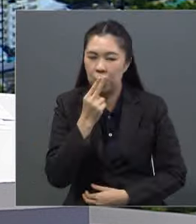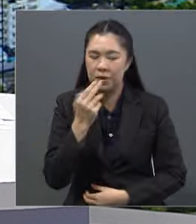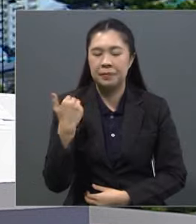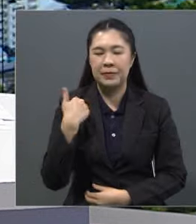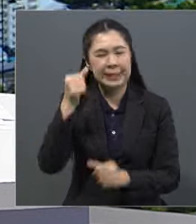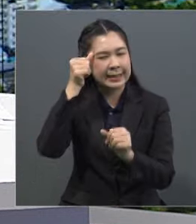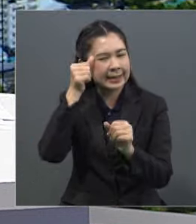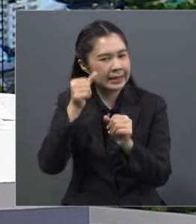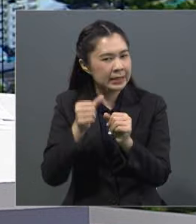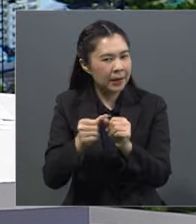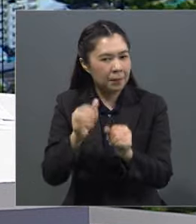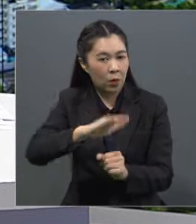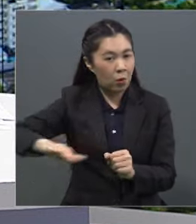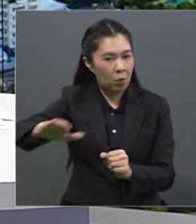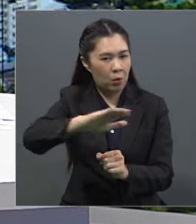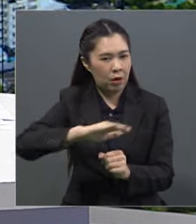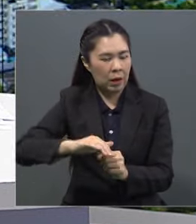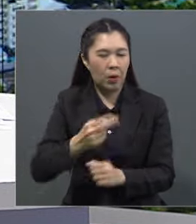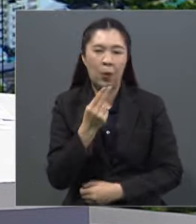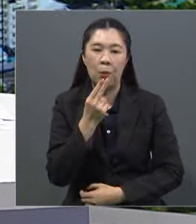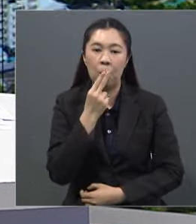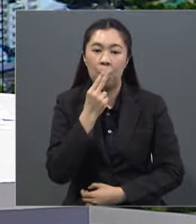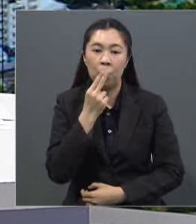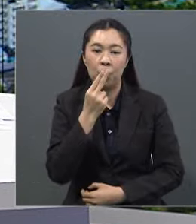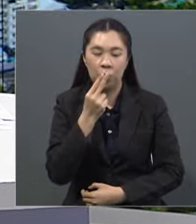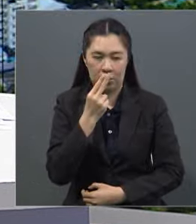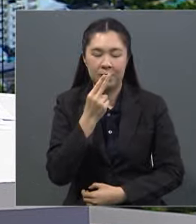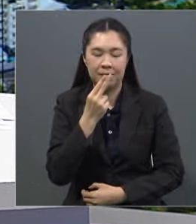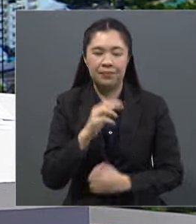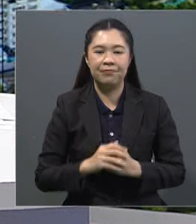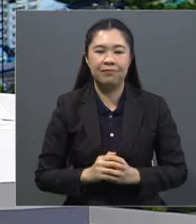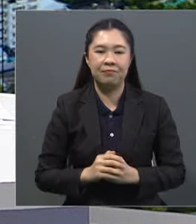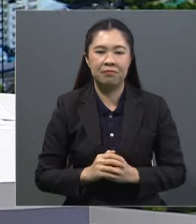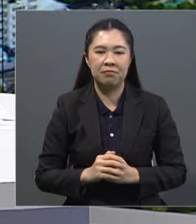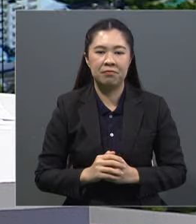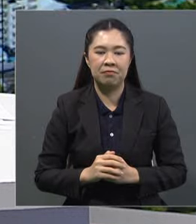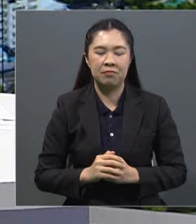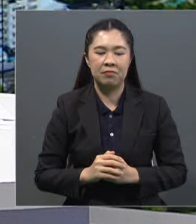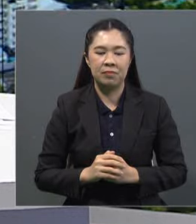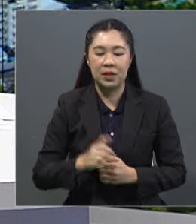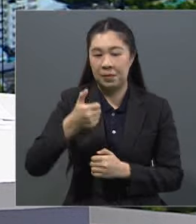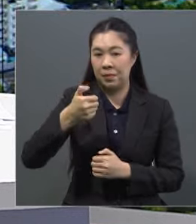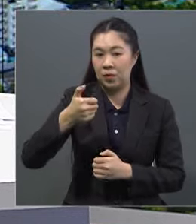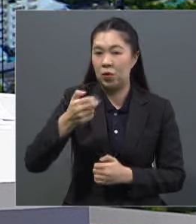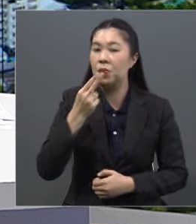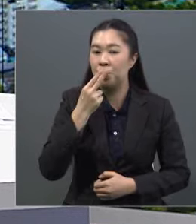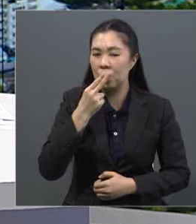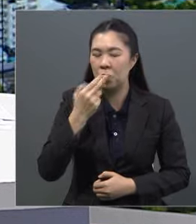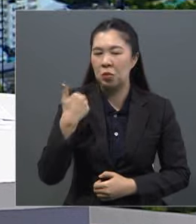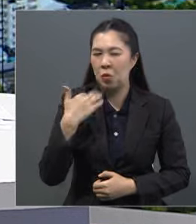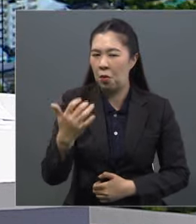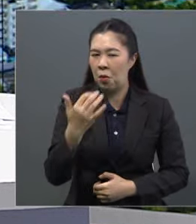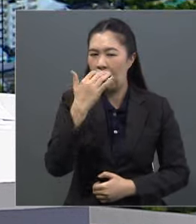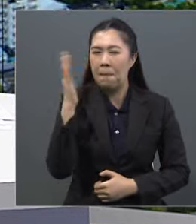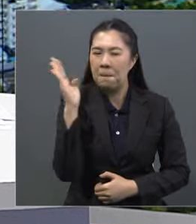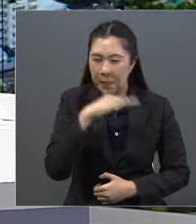จําของเราการสูบบุหรี่เป็นบุหรี่แท่งที่ไม่ใช่บุหรี่ไฟฟ้าเนี่ย1กลิ่น ค่ะเหม็น มันจะค่อนข้างจะเหม็นถูกไ